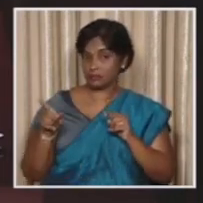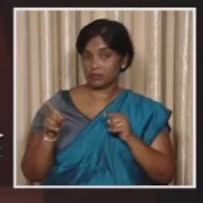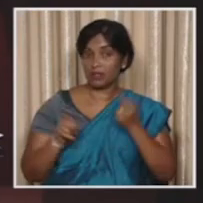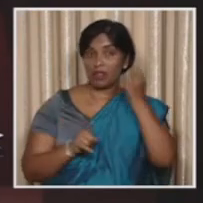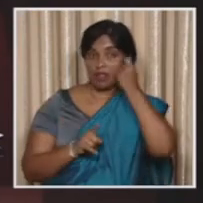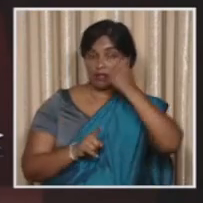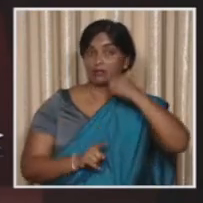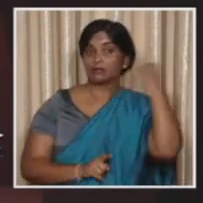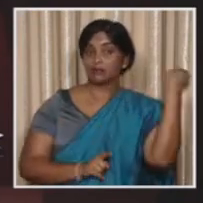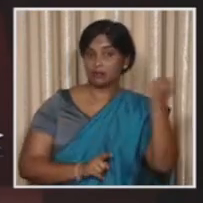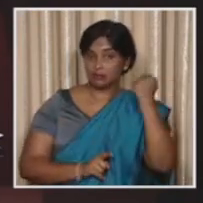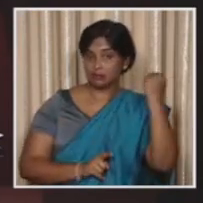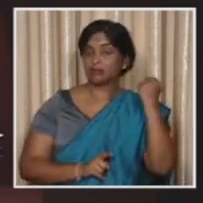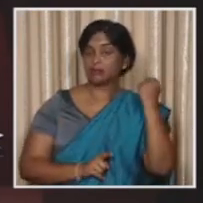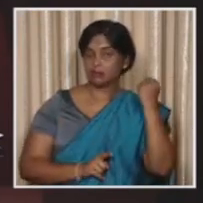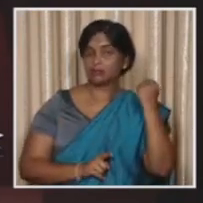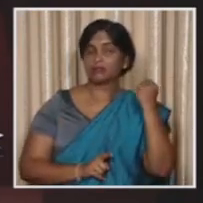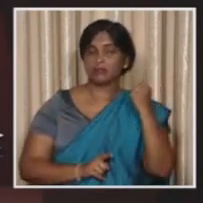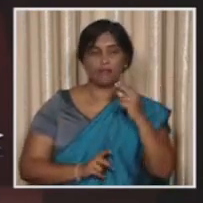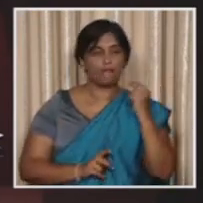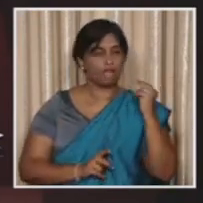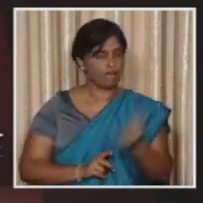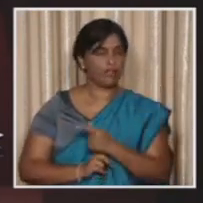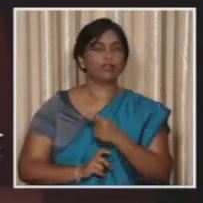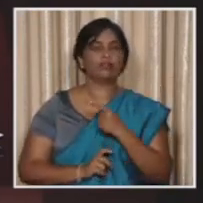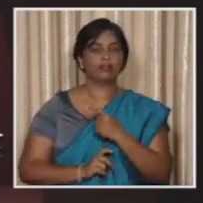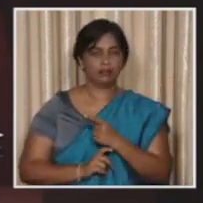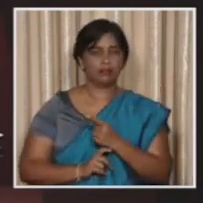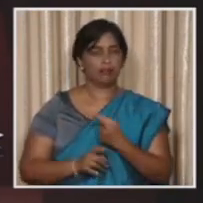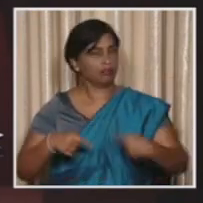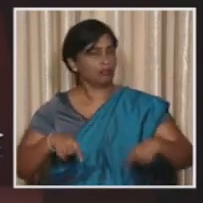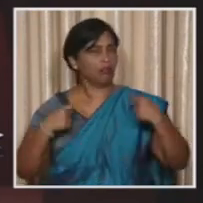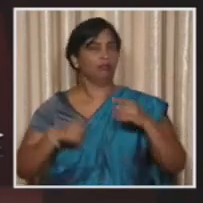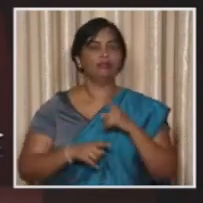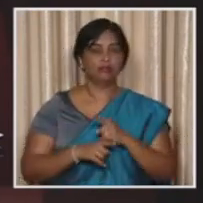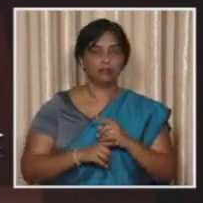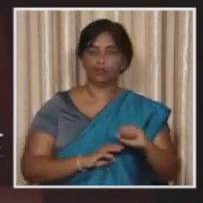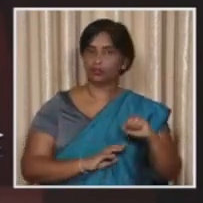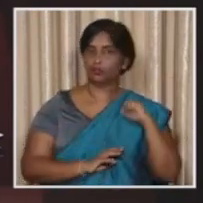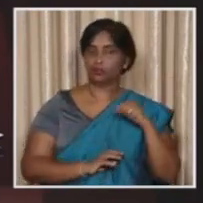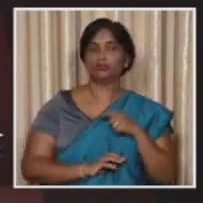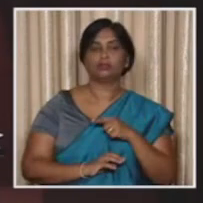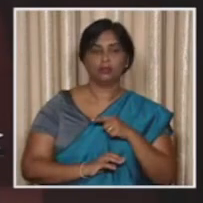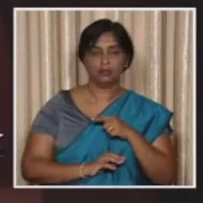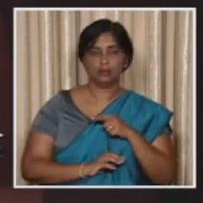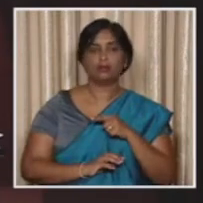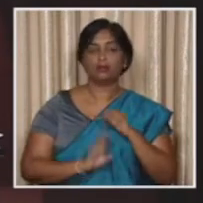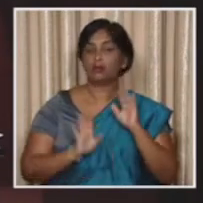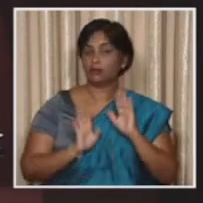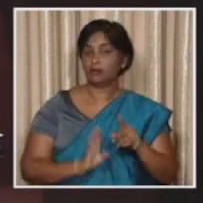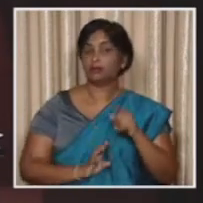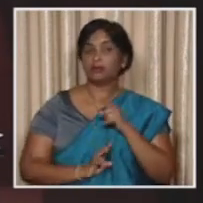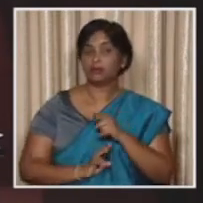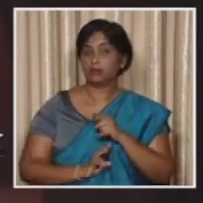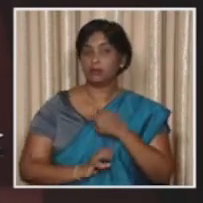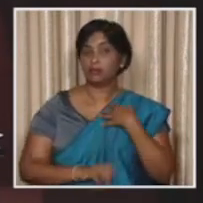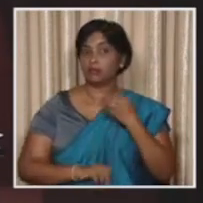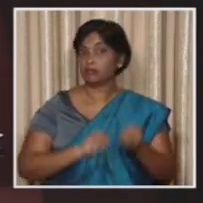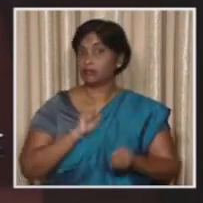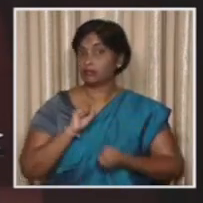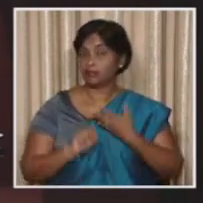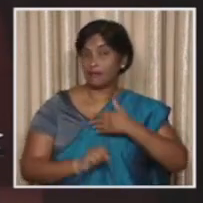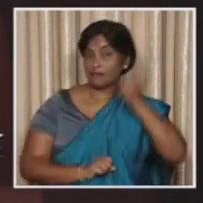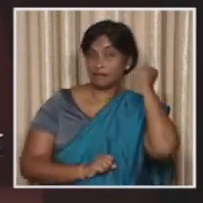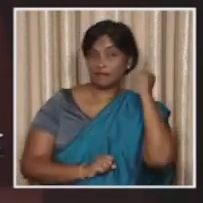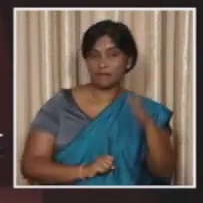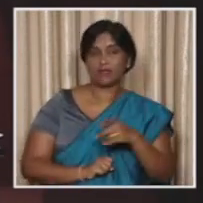අදහස් ඉදිරිපත් කිරීම බොහොම වේගවත් බොහොම තර්කානුකූලයි බොහොම ශක්ති සම්පන්නයි. හැබැයි එතුමා මේ ද්වේෂ සහගත